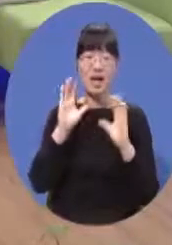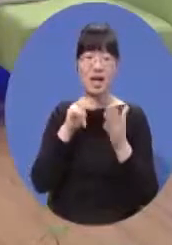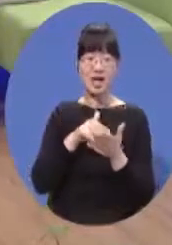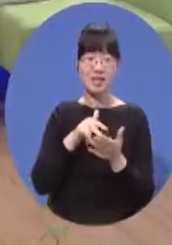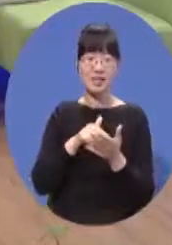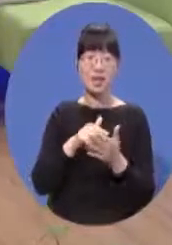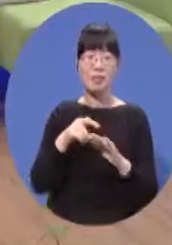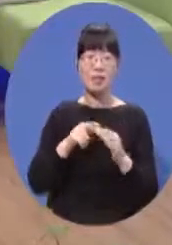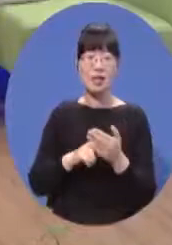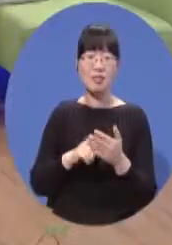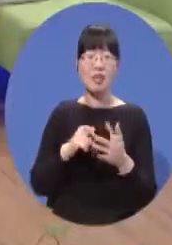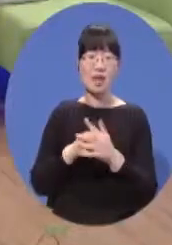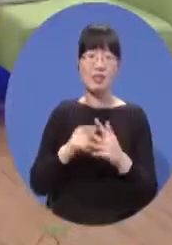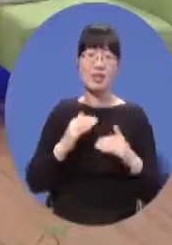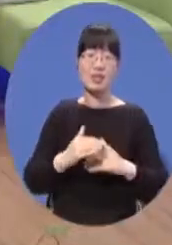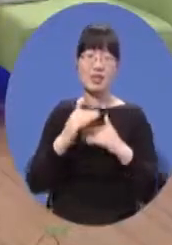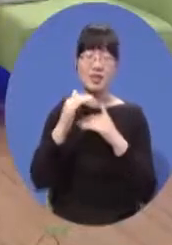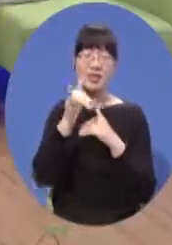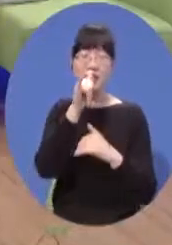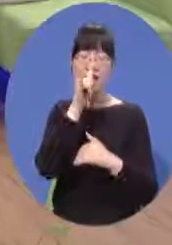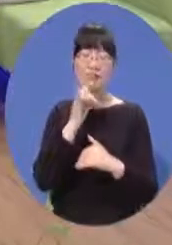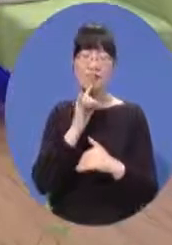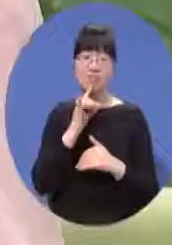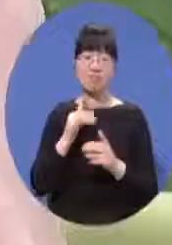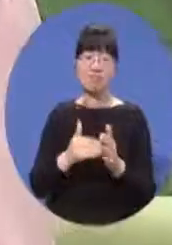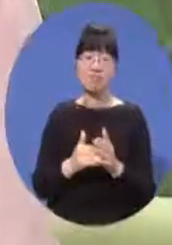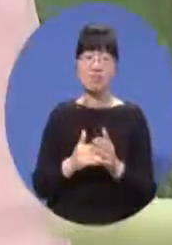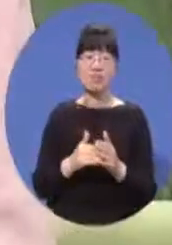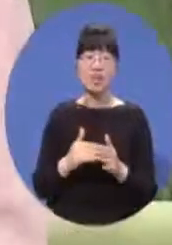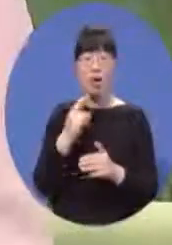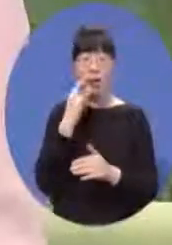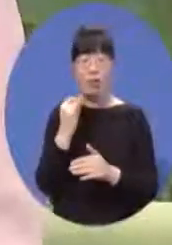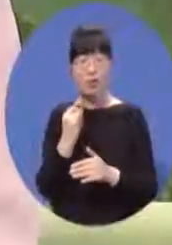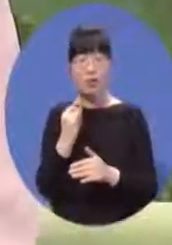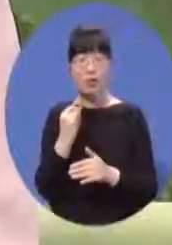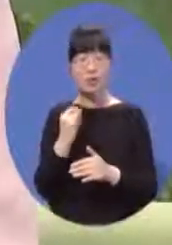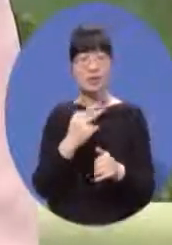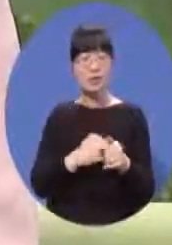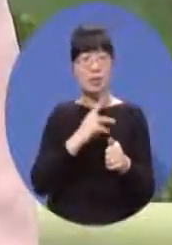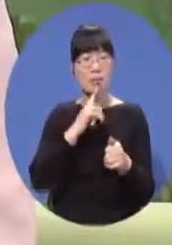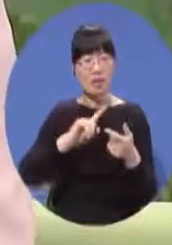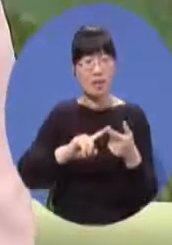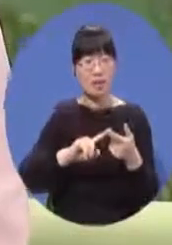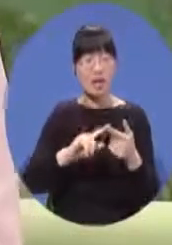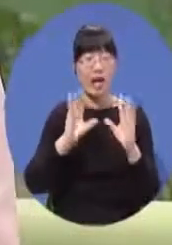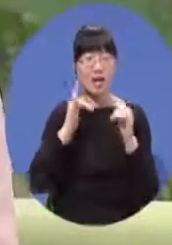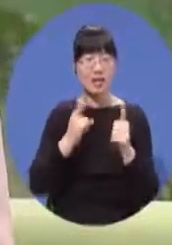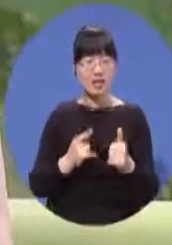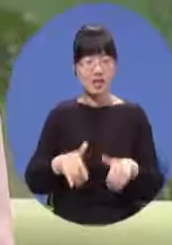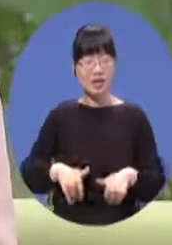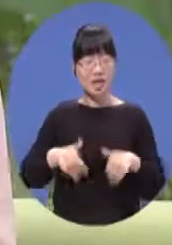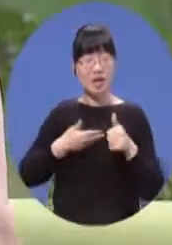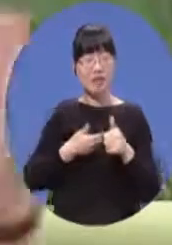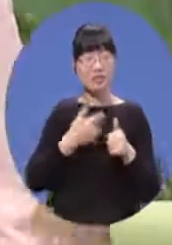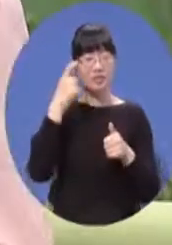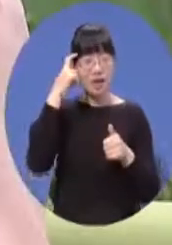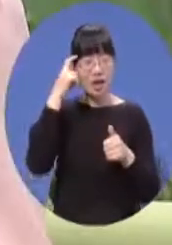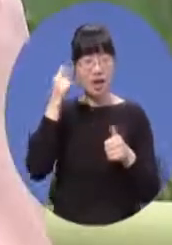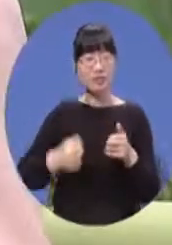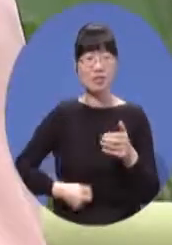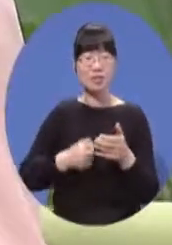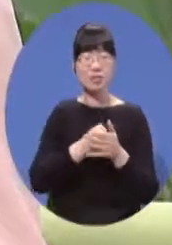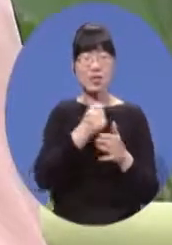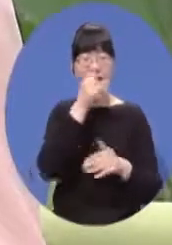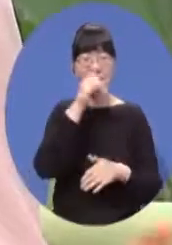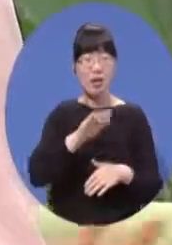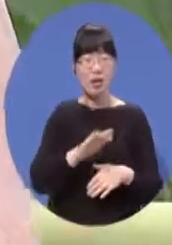그냥 마음을 저희가 네네. 알아보는 과정이고. 네네. 근데 이제 어머니가 그래 그러면 선생님 말씀하신 대로 아이한테 좀 따뜻하게 해줘야 되겠다라고 네. 결심을 하실 수는